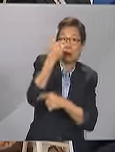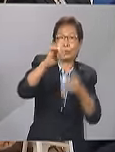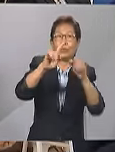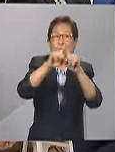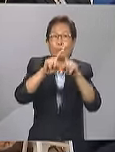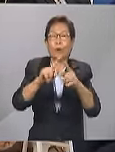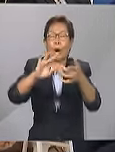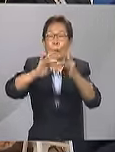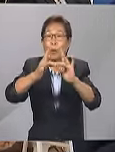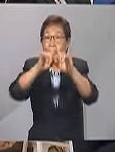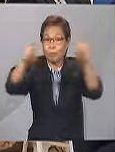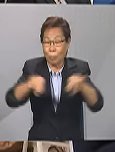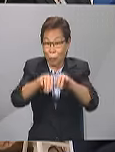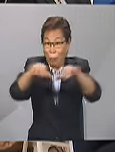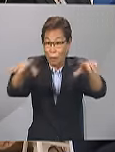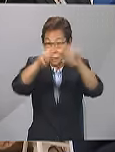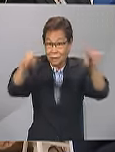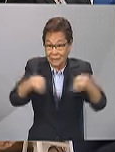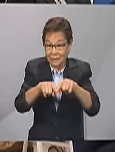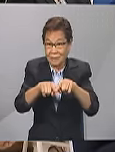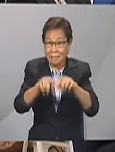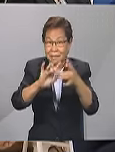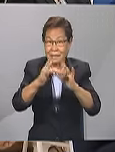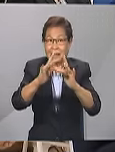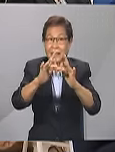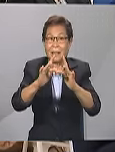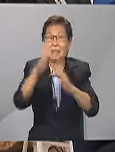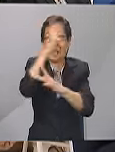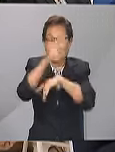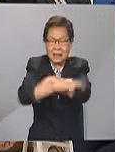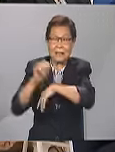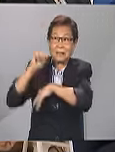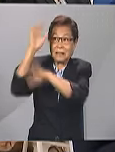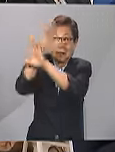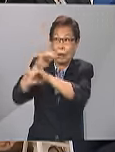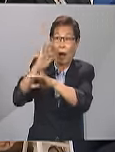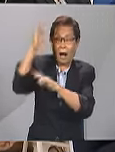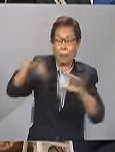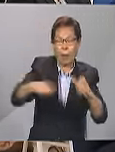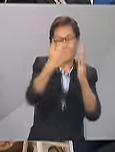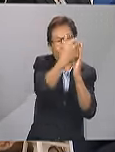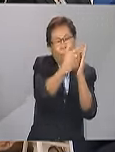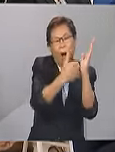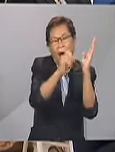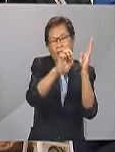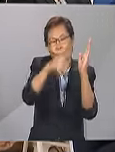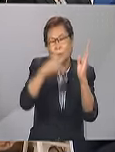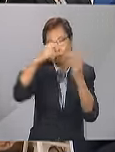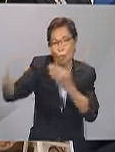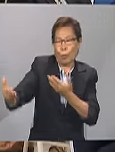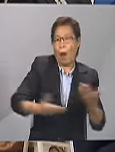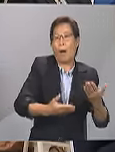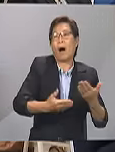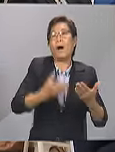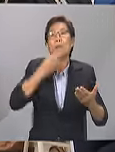foto yang mengajarkan bahwasanya Kerajaan Inggris Rawa akan melaksanakan shopee tersendiri untuk membawa pulang